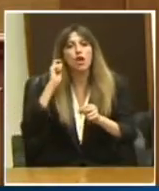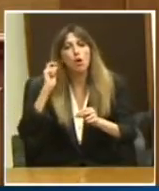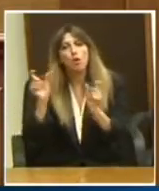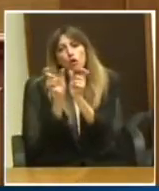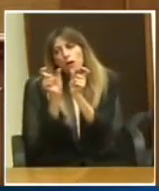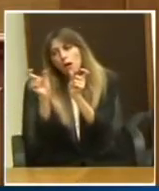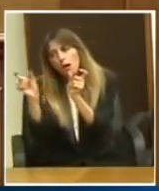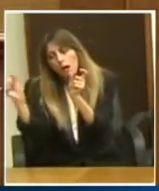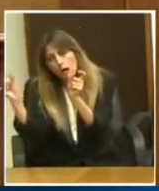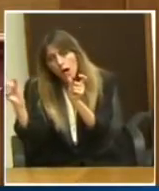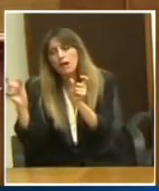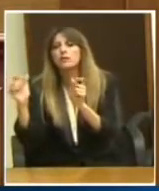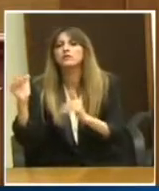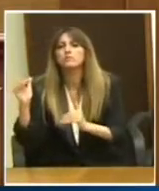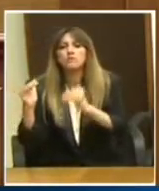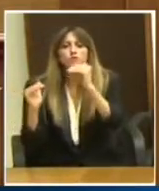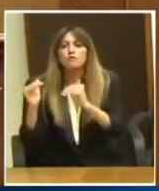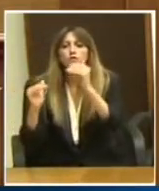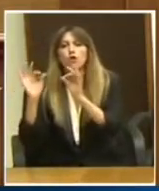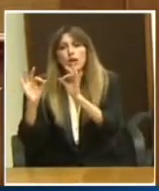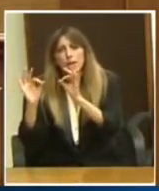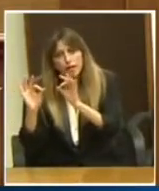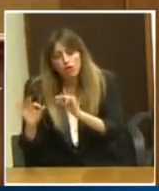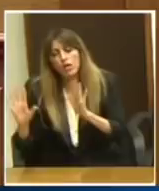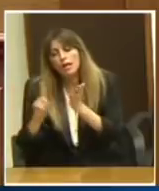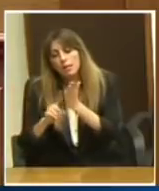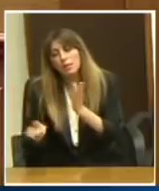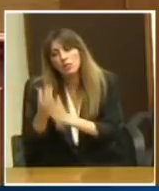και χρήση έναντι όλων έργα όμνες. Τι κάνει ο άνθρωπος, διαβάζει την εθνική γραμμή.